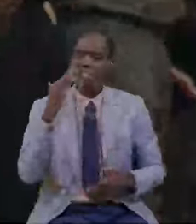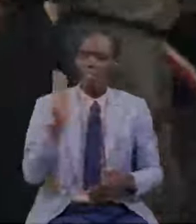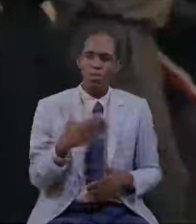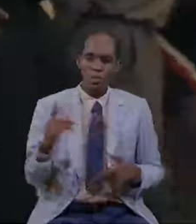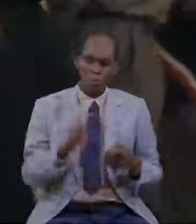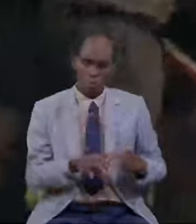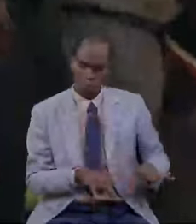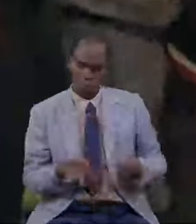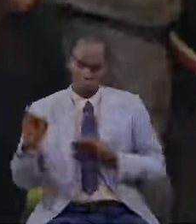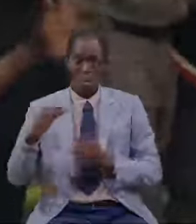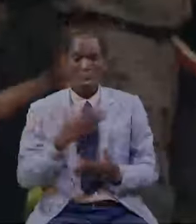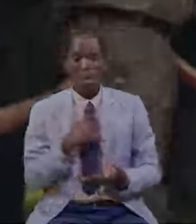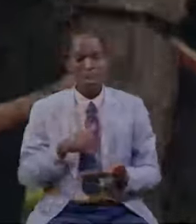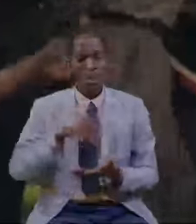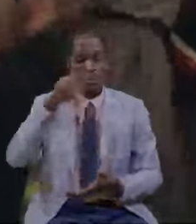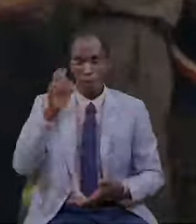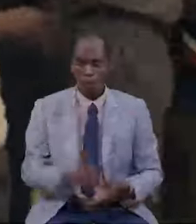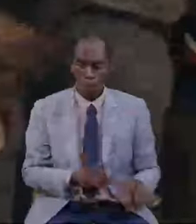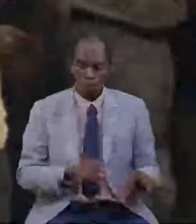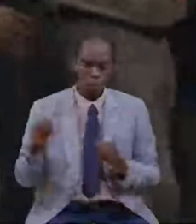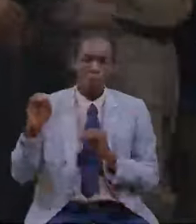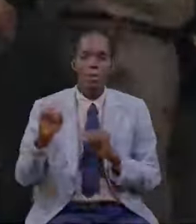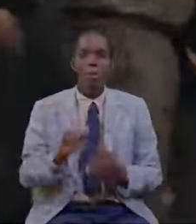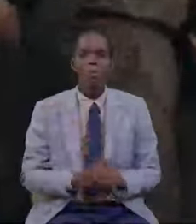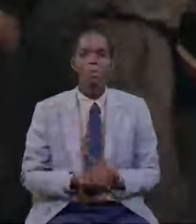Commandez à la chose mauvaise là de se déplacer.